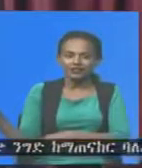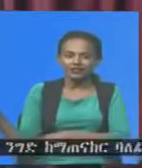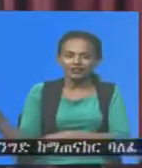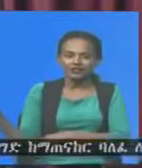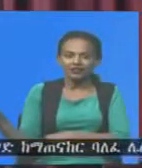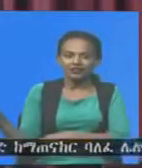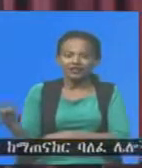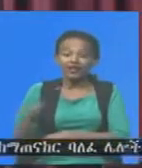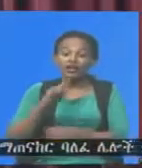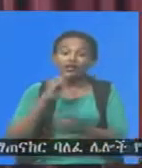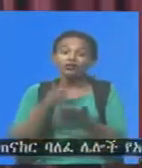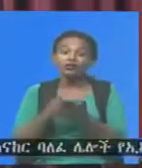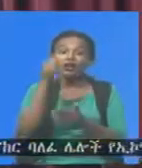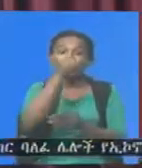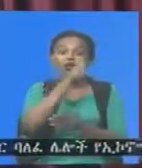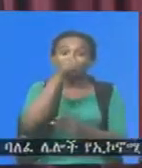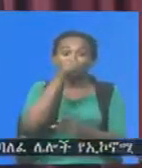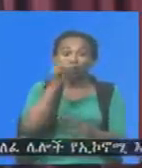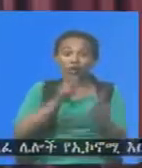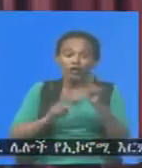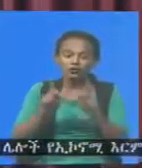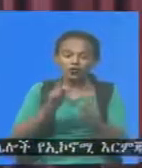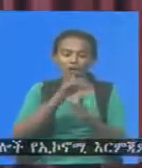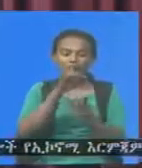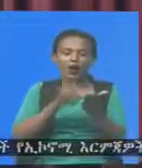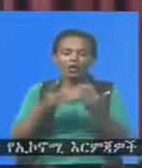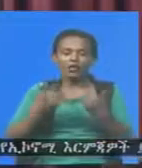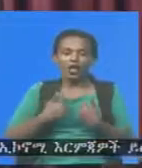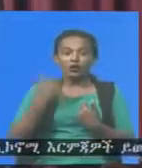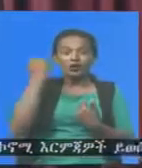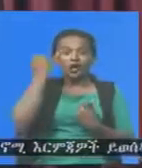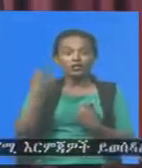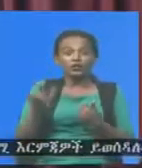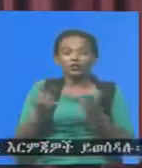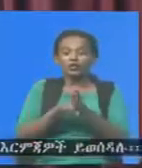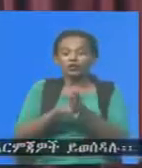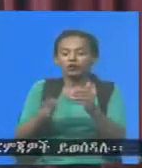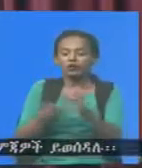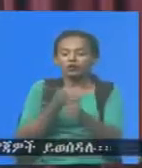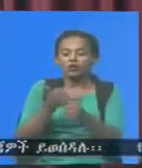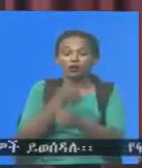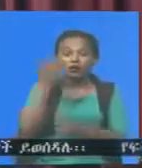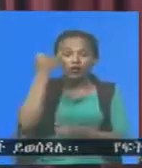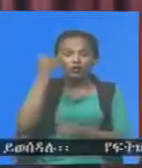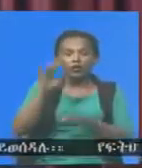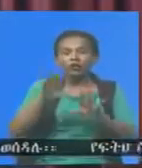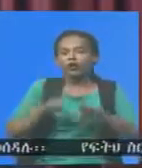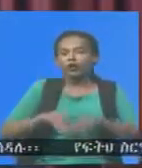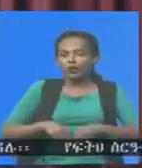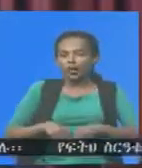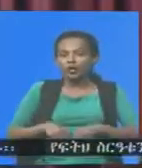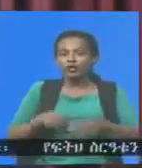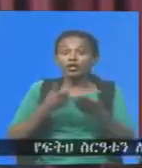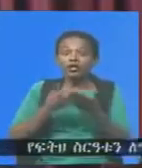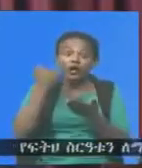እርግጠኛ ነኝ የኢትዮጵያ ህዝብ ብዙ ጊዜ መሃል ላይ ያለውን ሐሳብ ህግም ይከተሉ ሐሳብ ይቀበላል። ይህ ሐሳብ ግን ፓርላማ